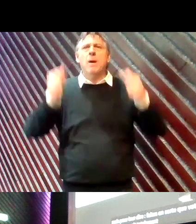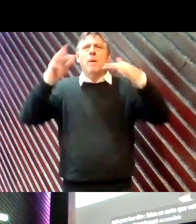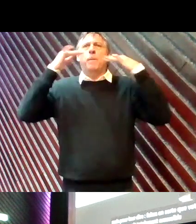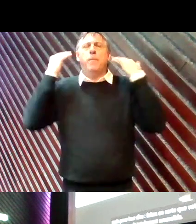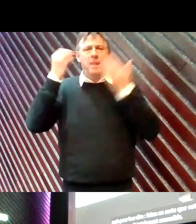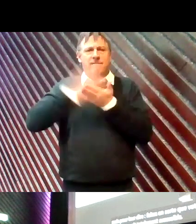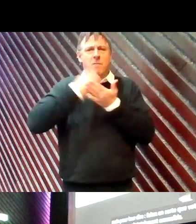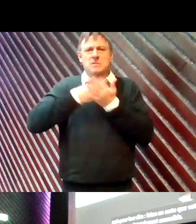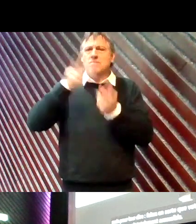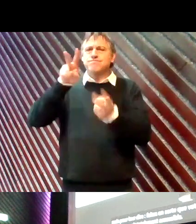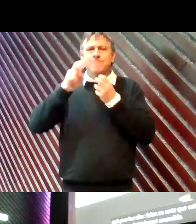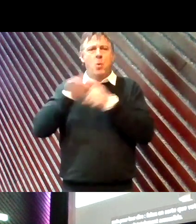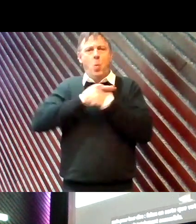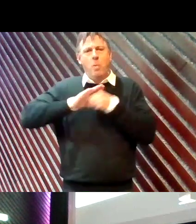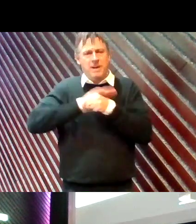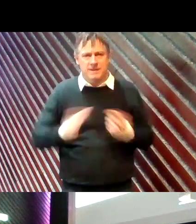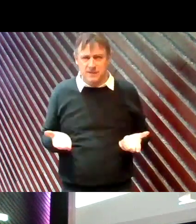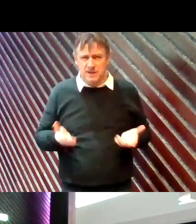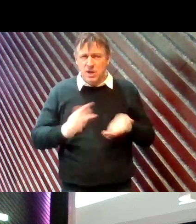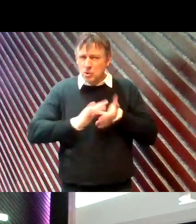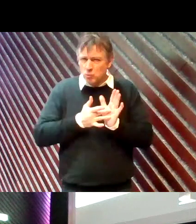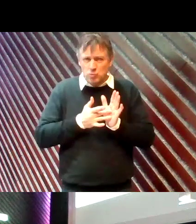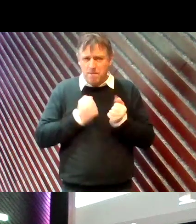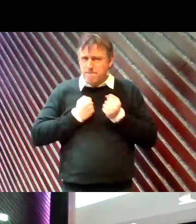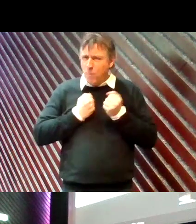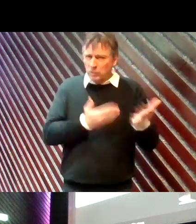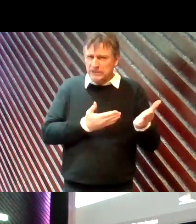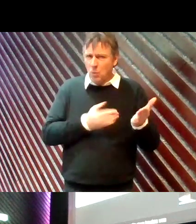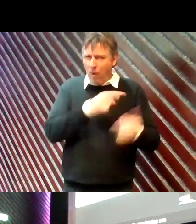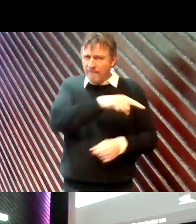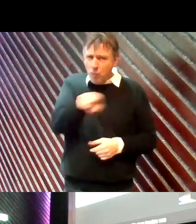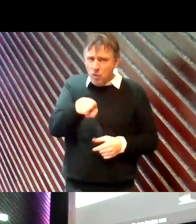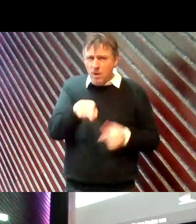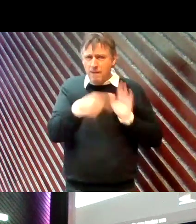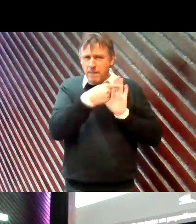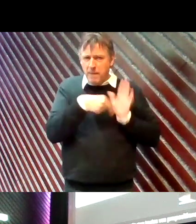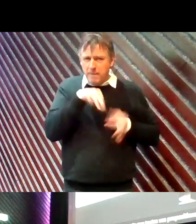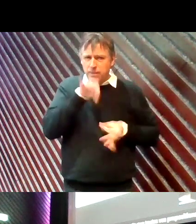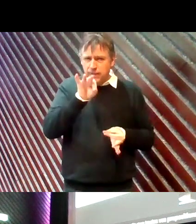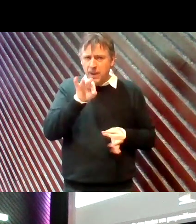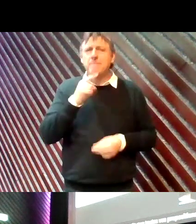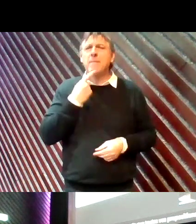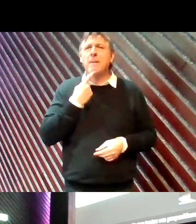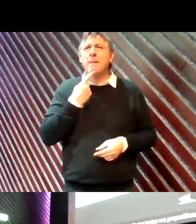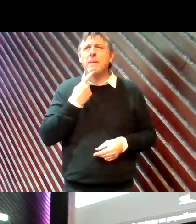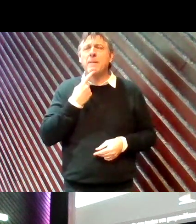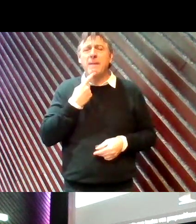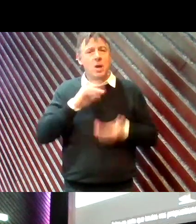faites en sorte que toutes vos propositions parviennent bien à l'ensemble des électeurs